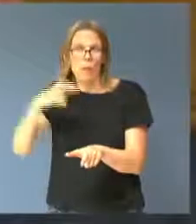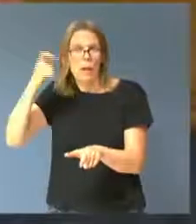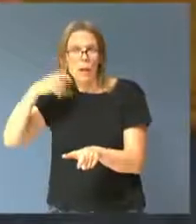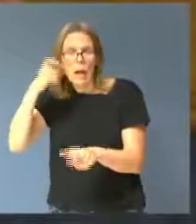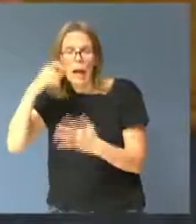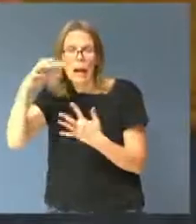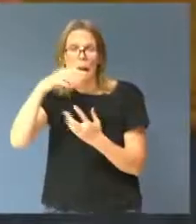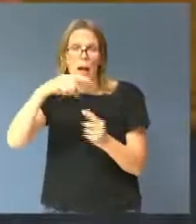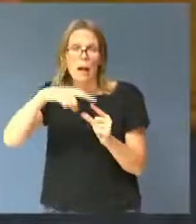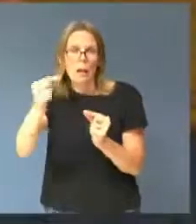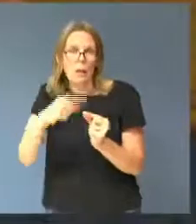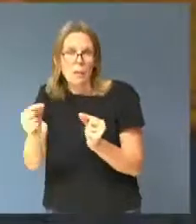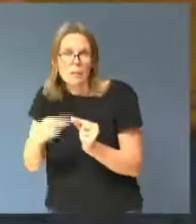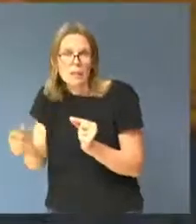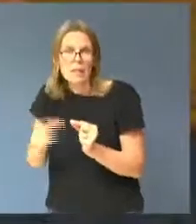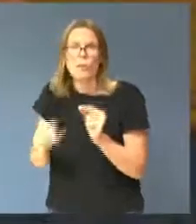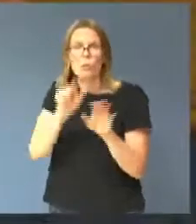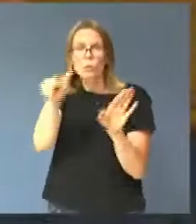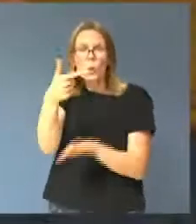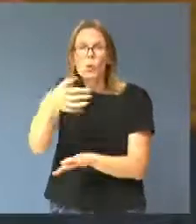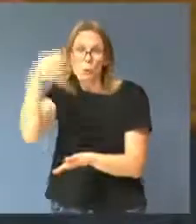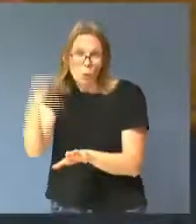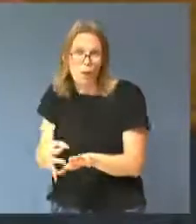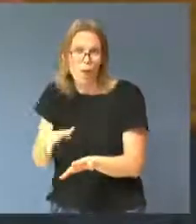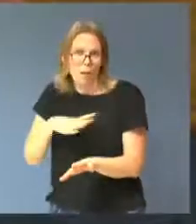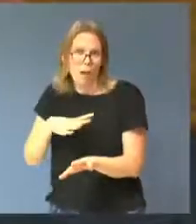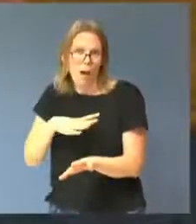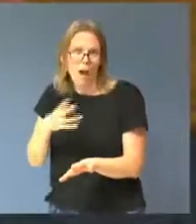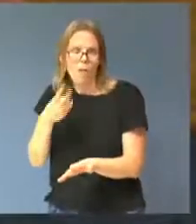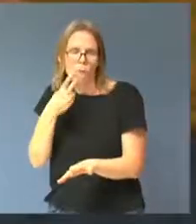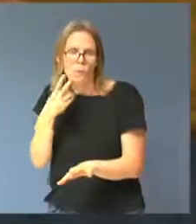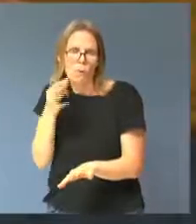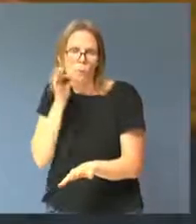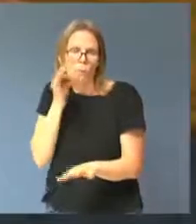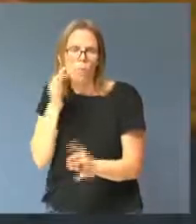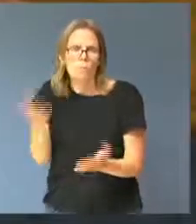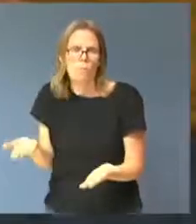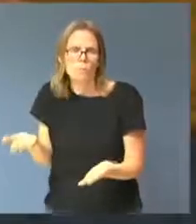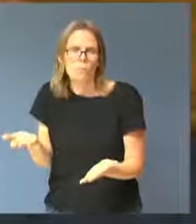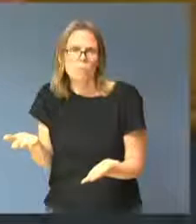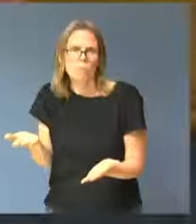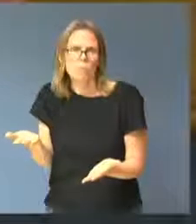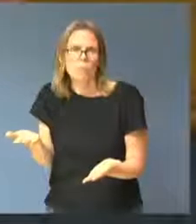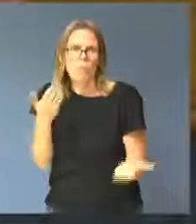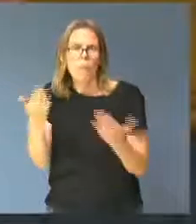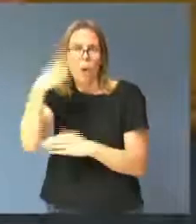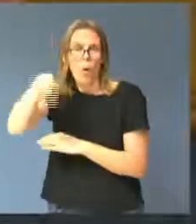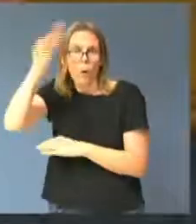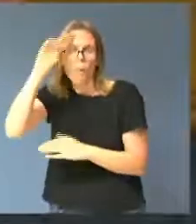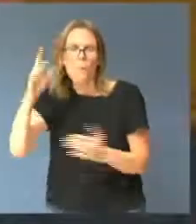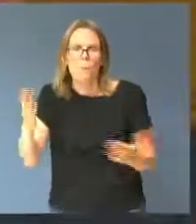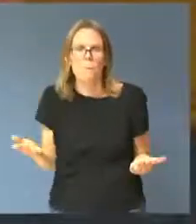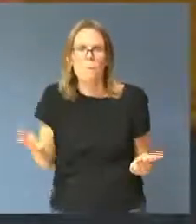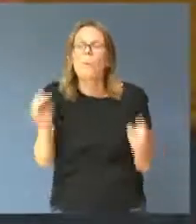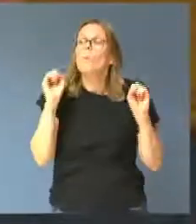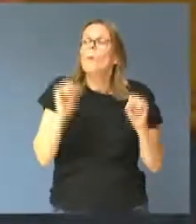année. Alors on peut continuer cette politique répressive. Je donne l'exemple de l'amende